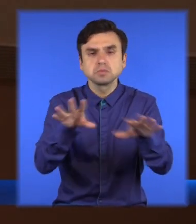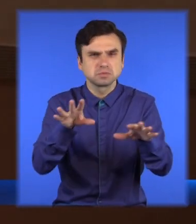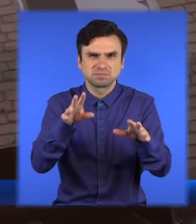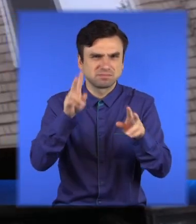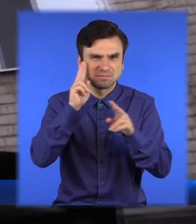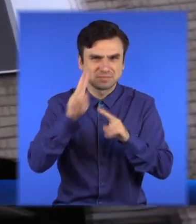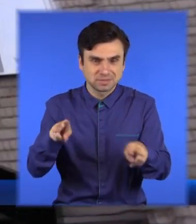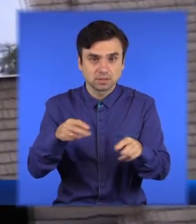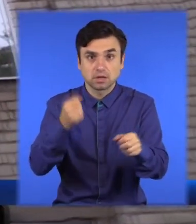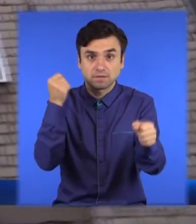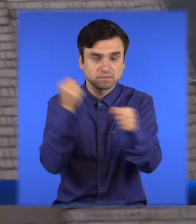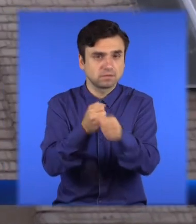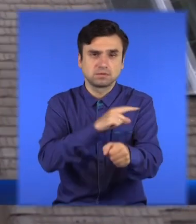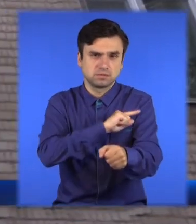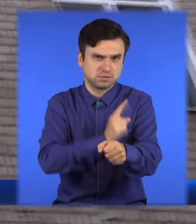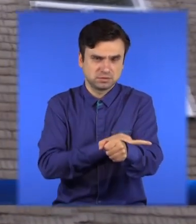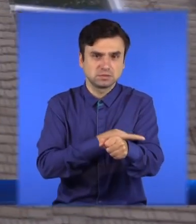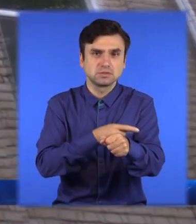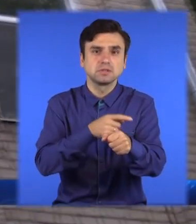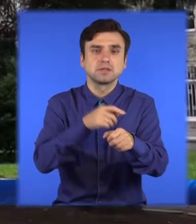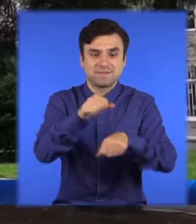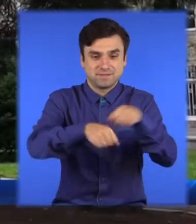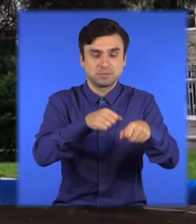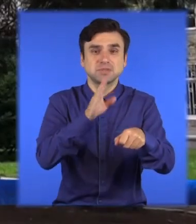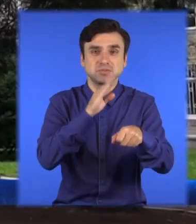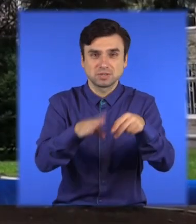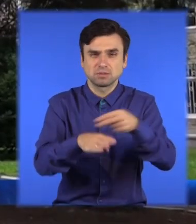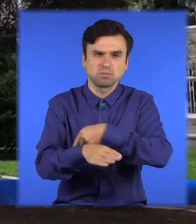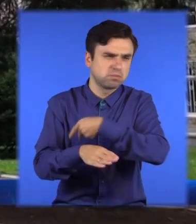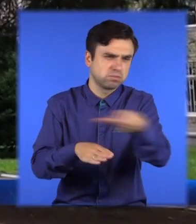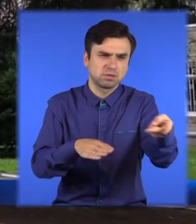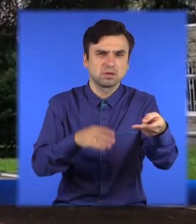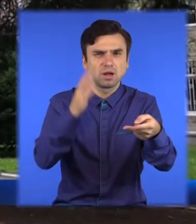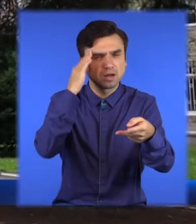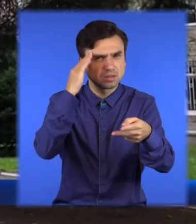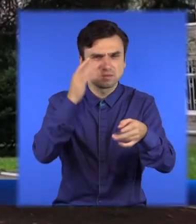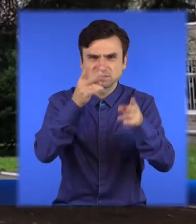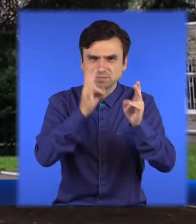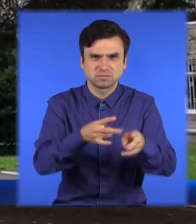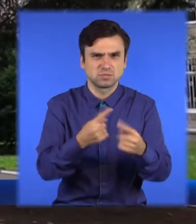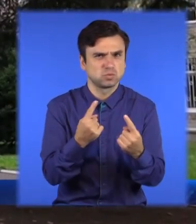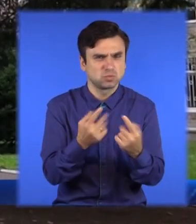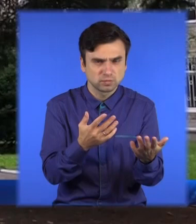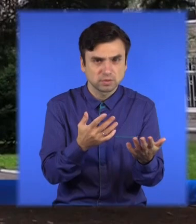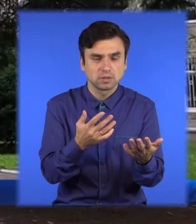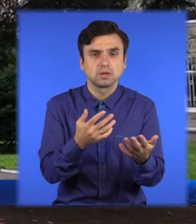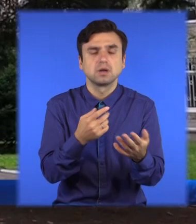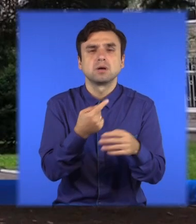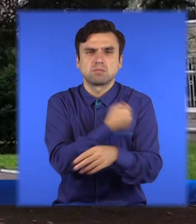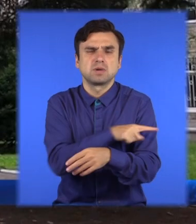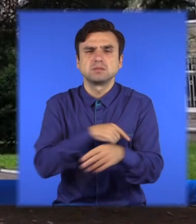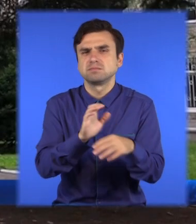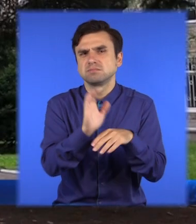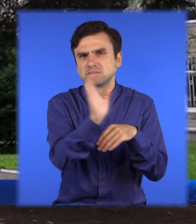самої лікарні вже вирішена. Вона буде дитячою, проте усіх медиків запевнили, без роботи не залишаться. Шукатимуть їм місця